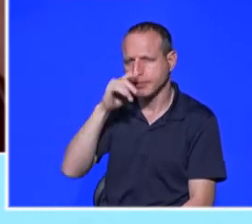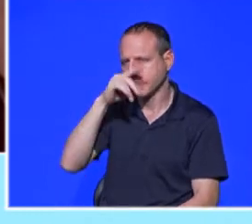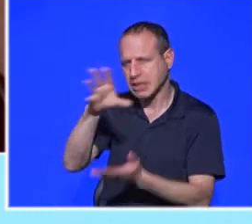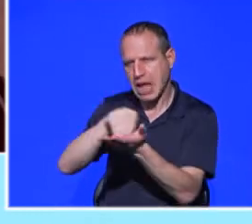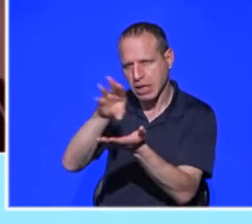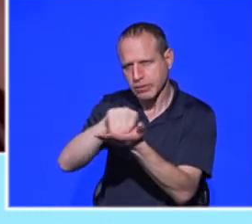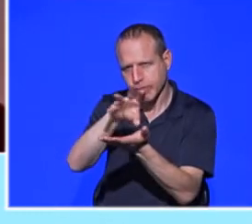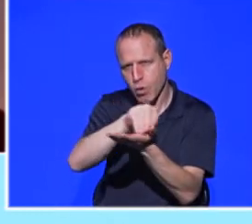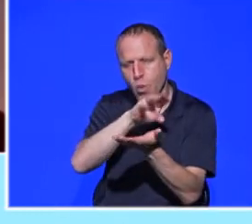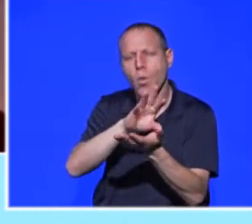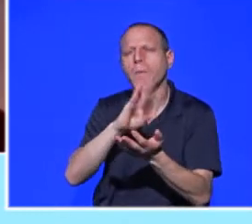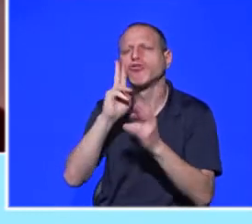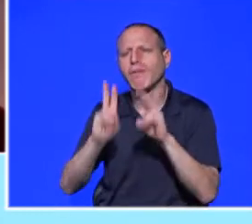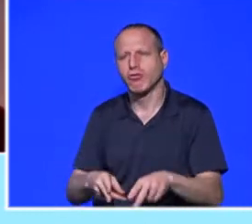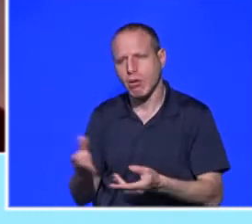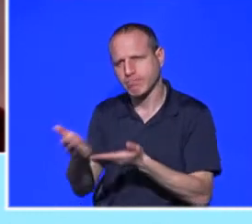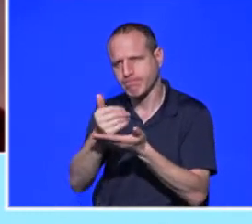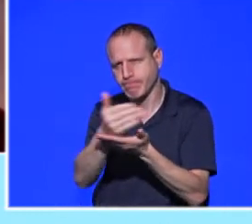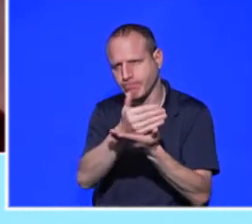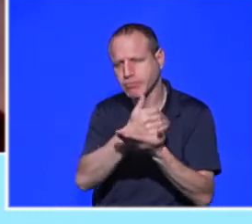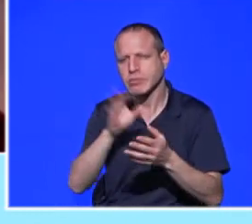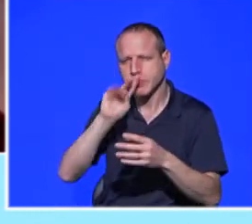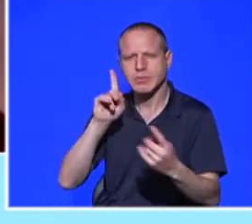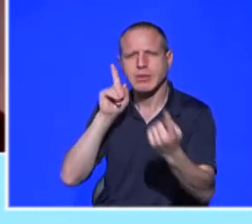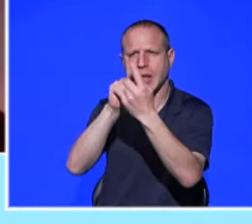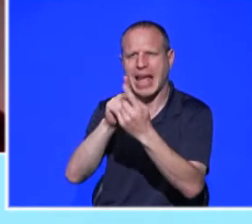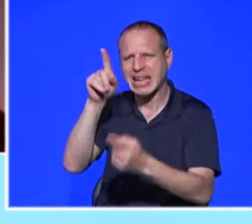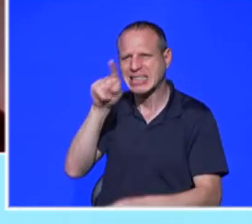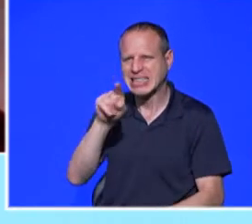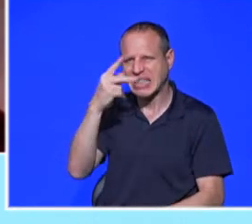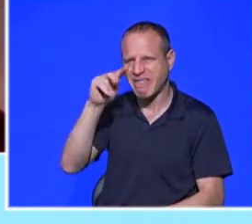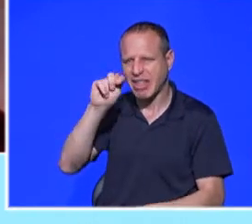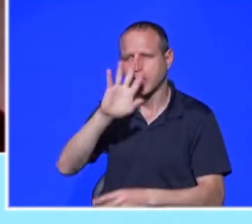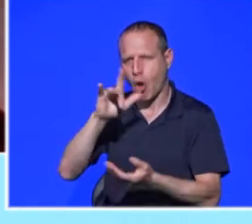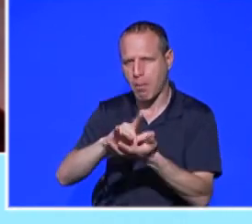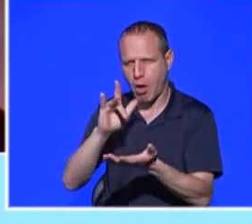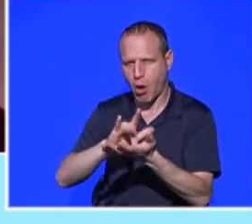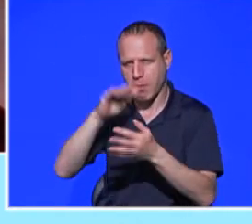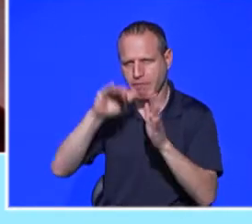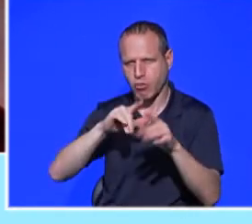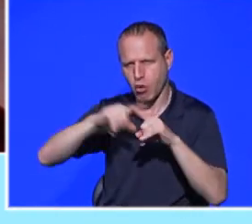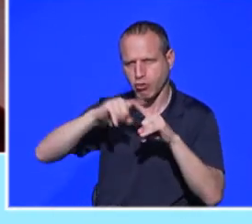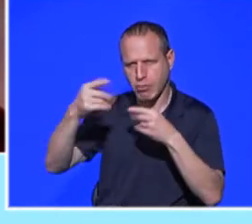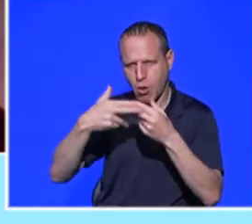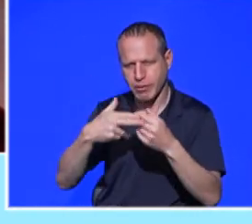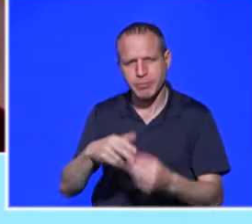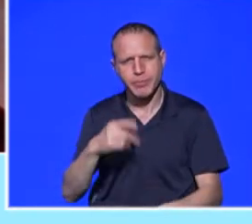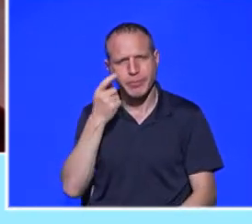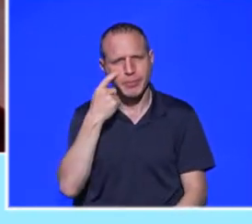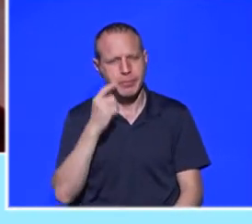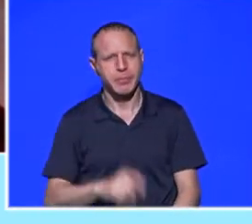אני מניח את מה שאפשר, עדיין אנחנו ניתקל בזפת בכל מקום, לפחות בחודשים הקרובים?